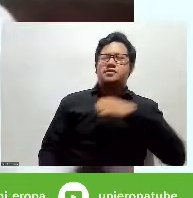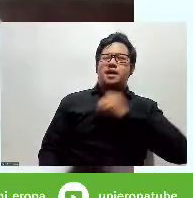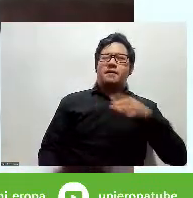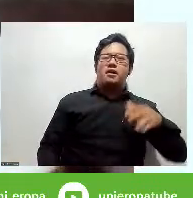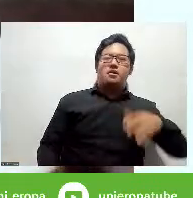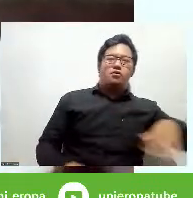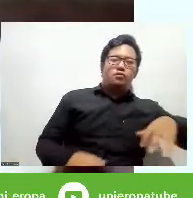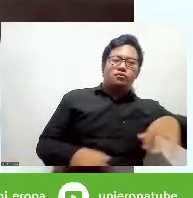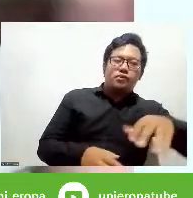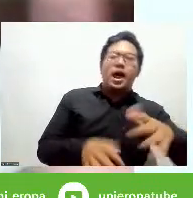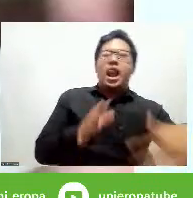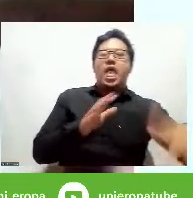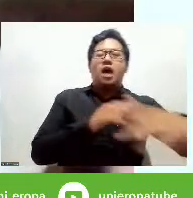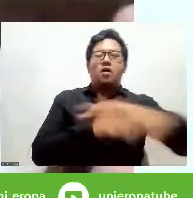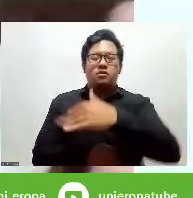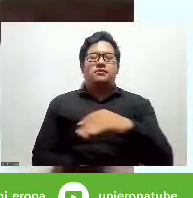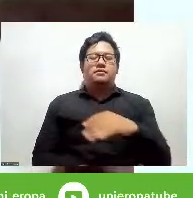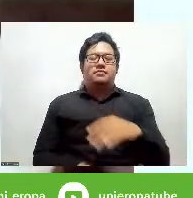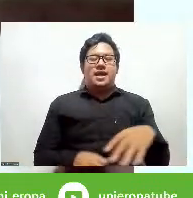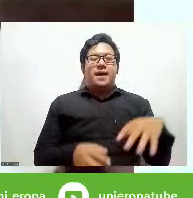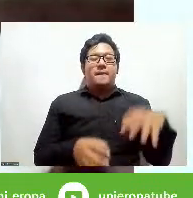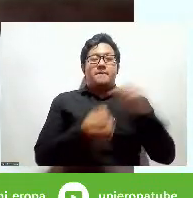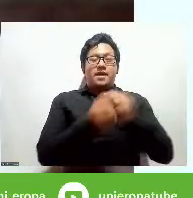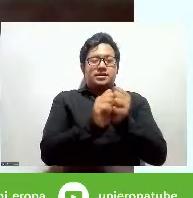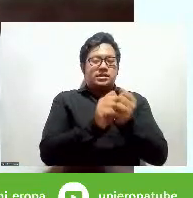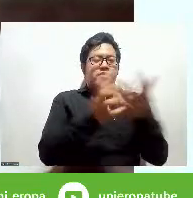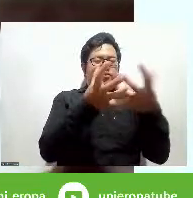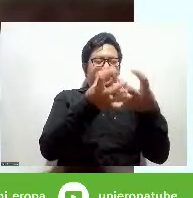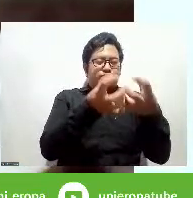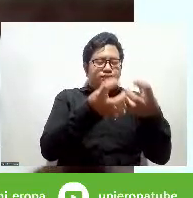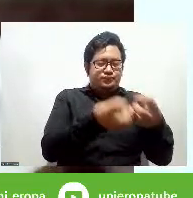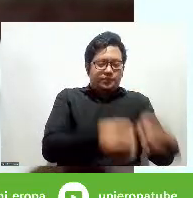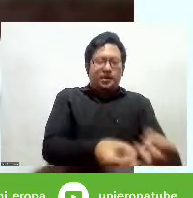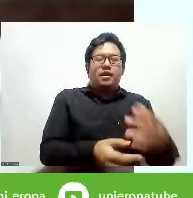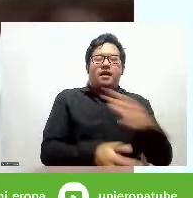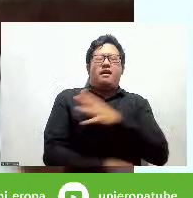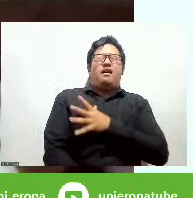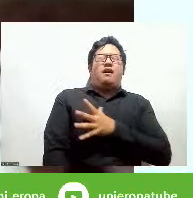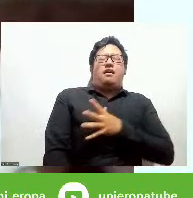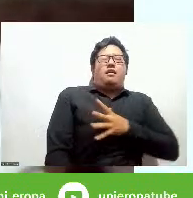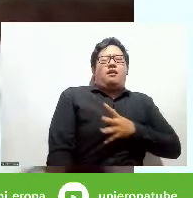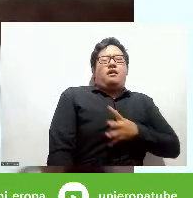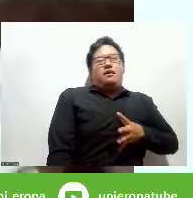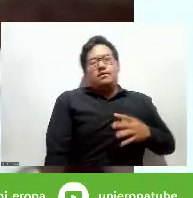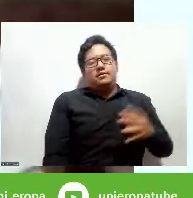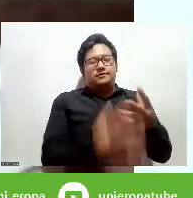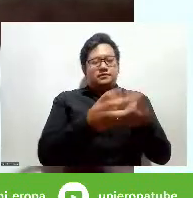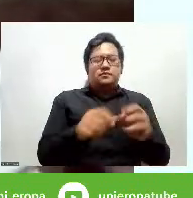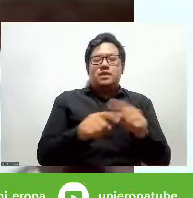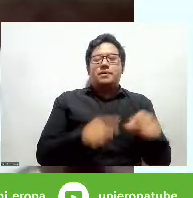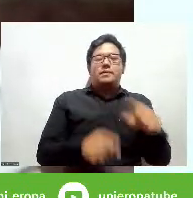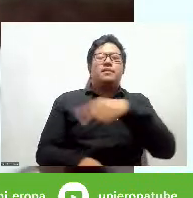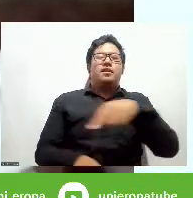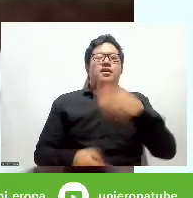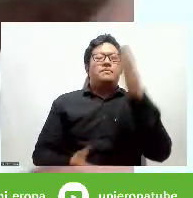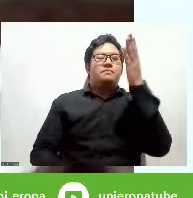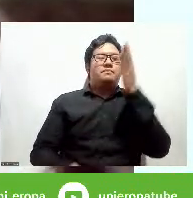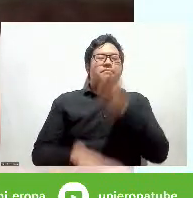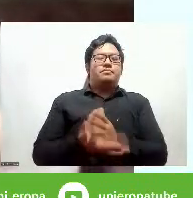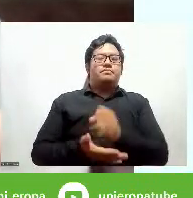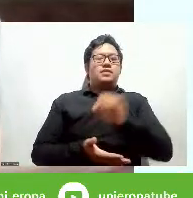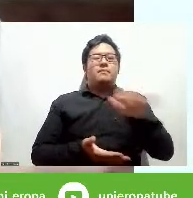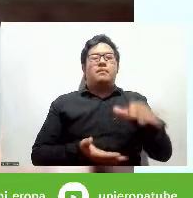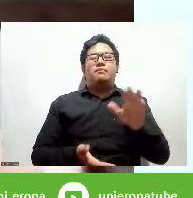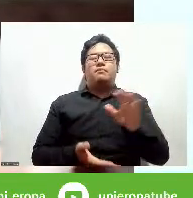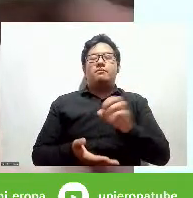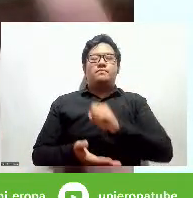membutuhkan waktu lama untuk diurai dan segala macam tapi berapa banyak yang kemudian mereka berhenti untuk tidak buang sampah Berapa